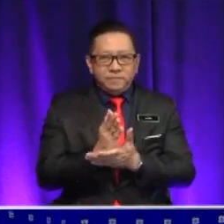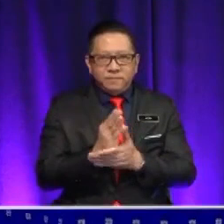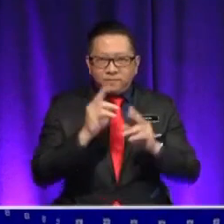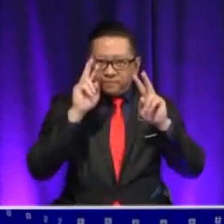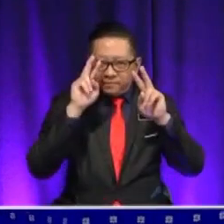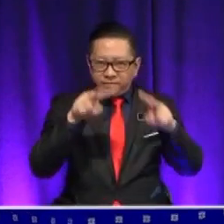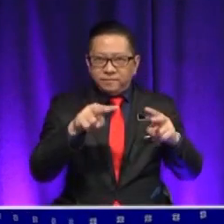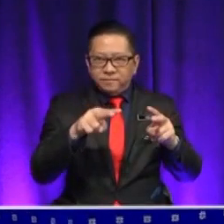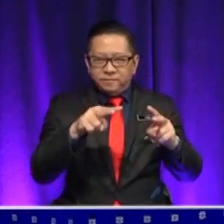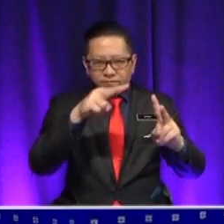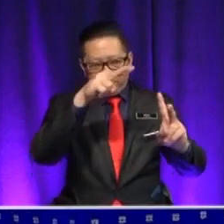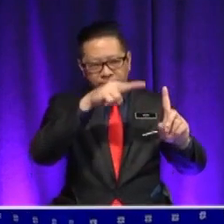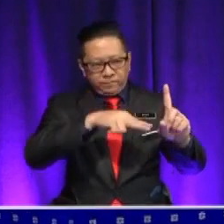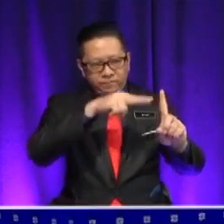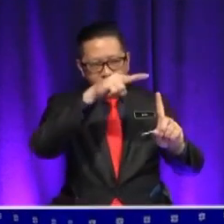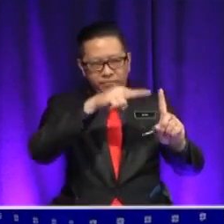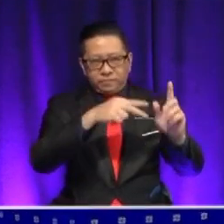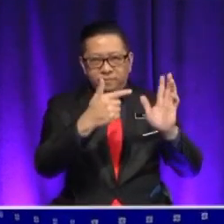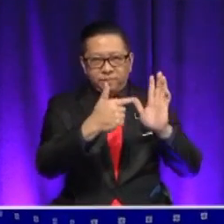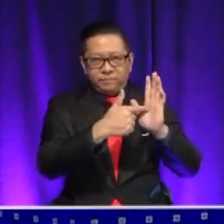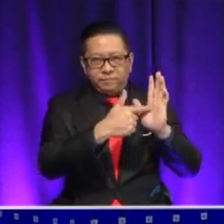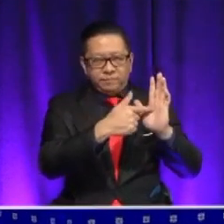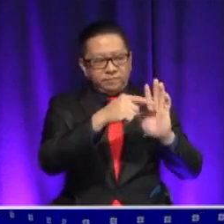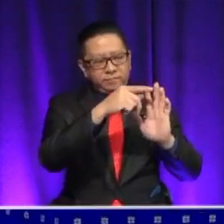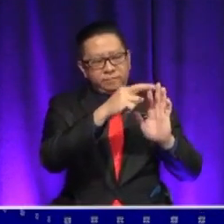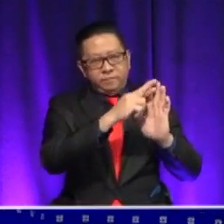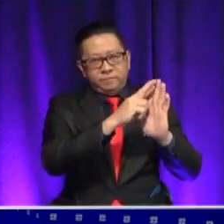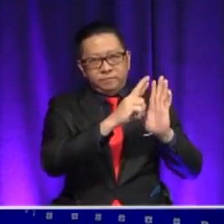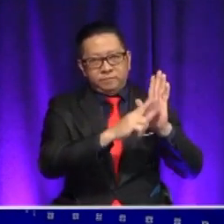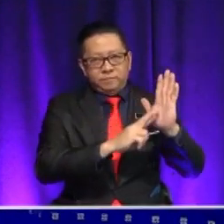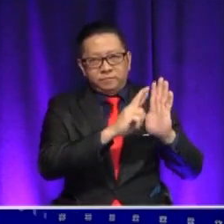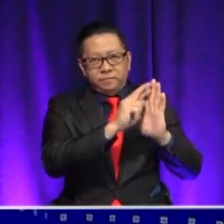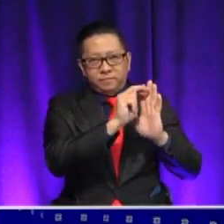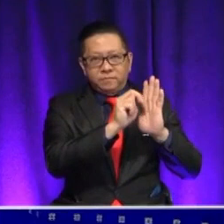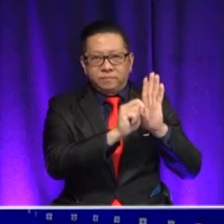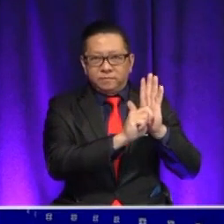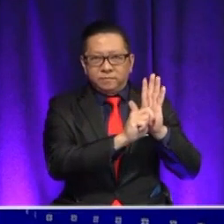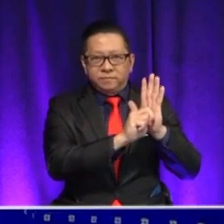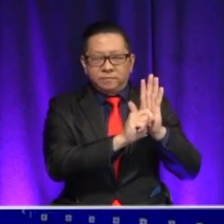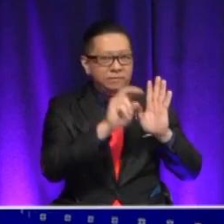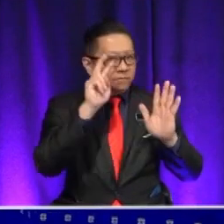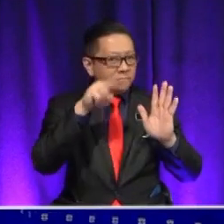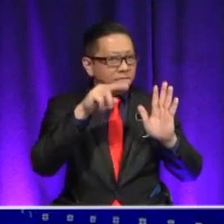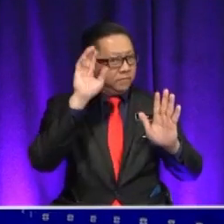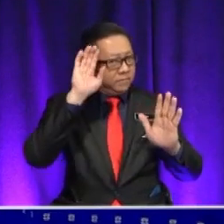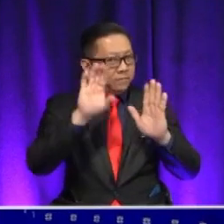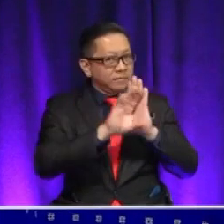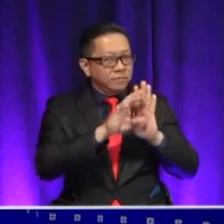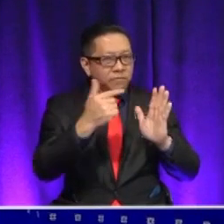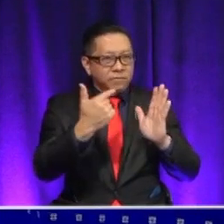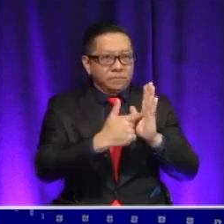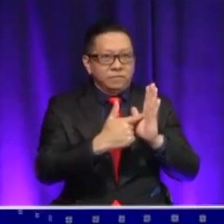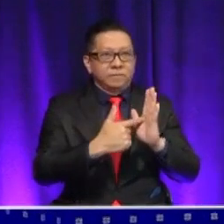lagi apakah peranan rukun negara. Okey, rukun negara yang seterusnya, kita lihat gambar.